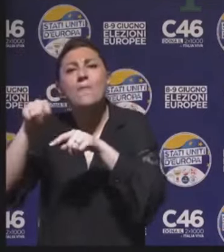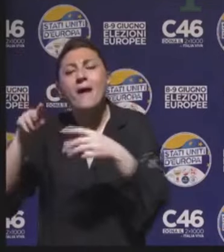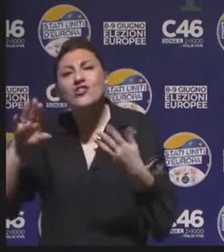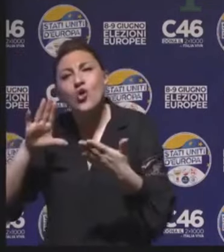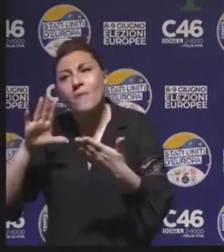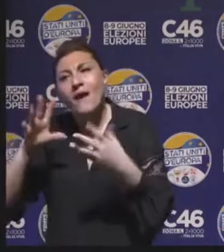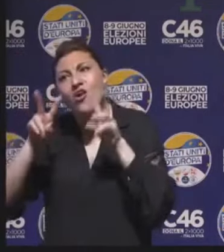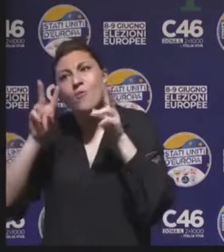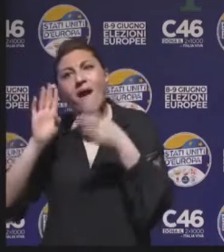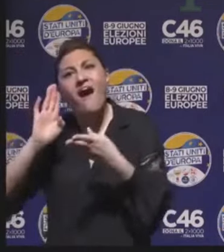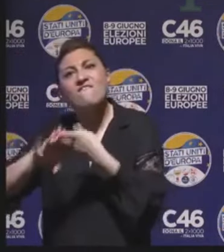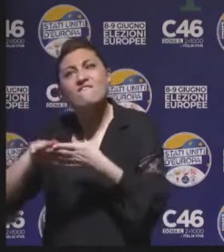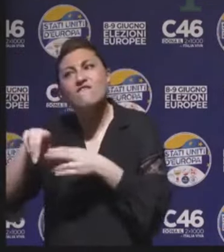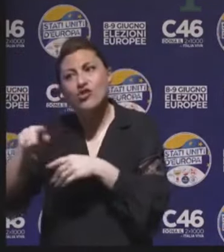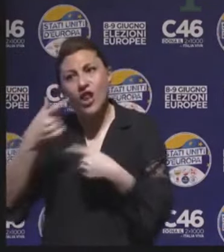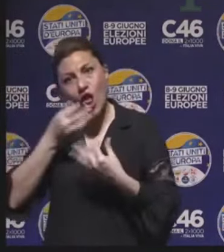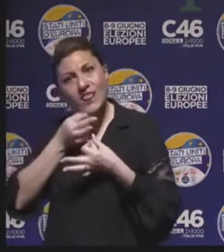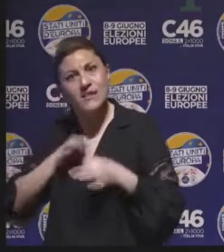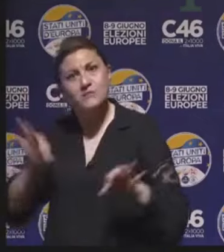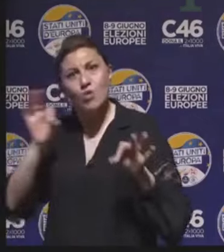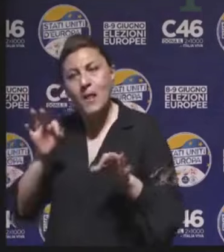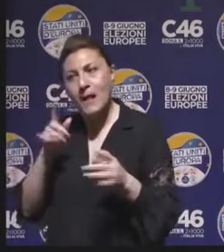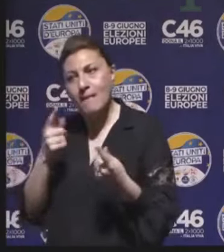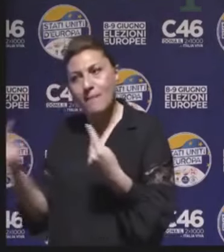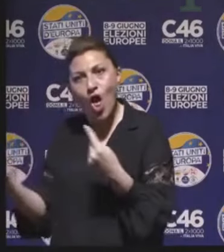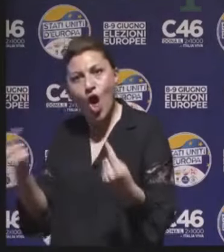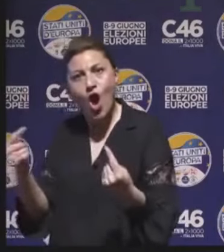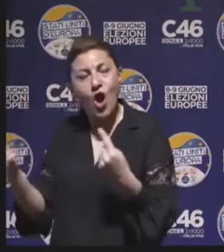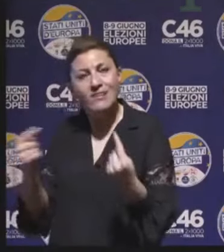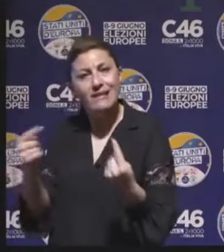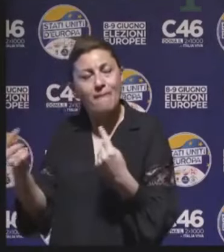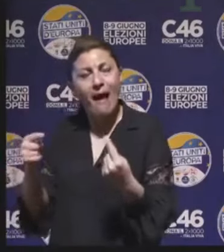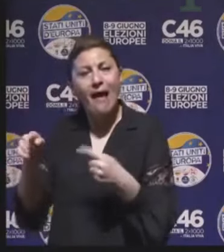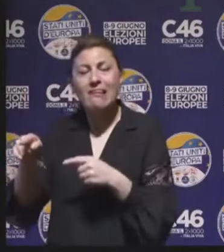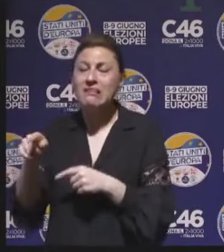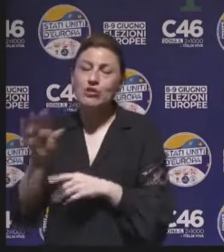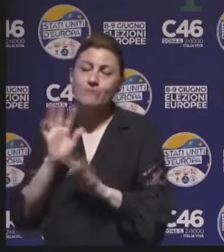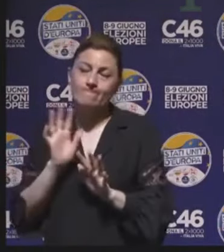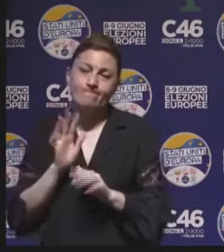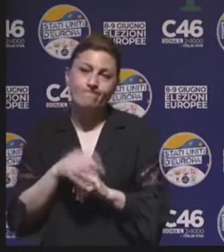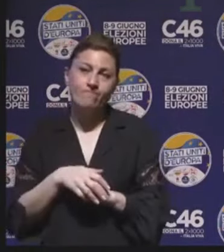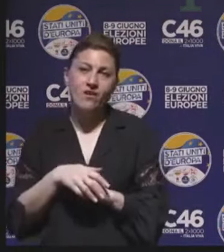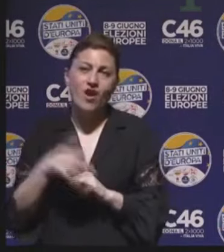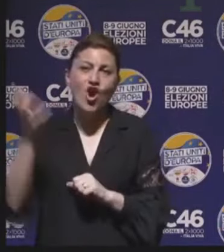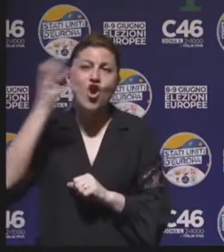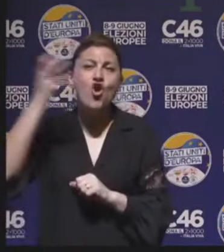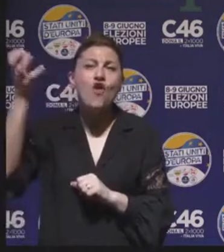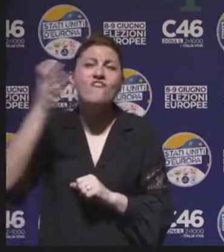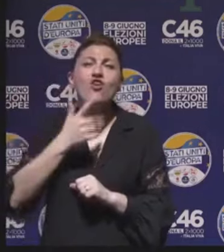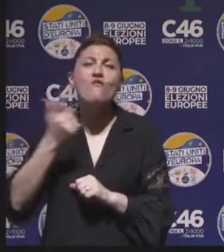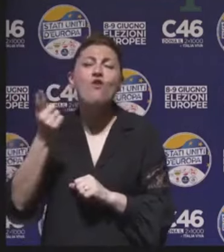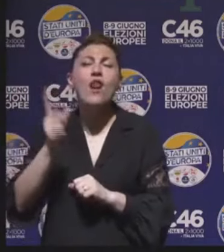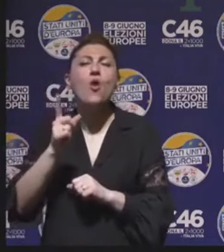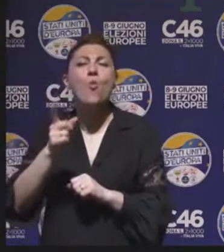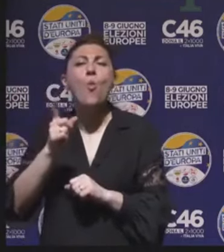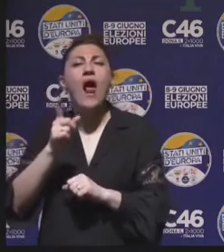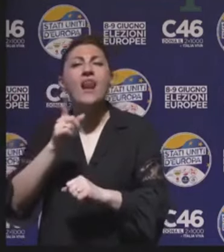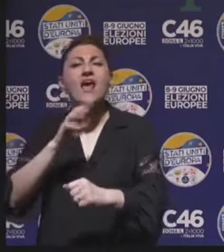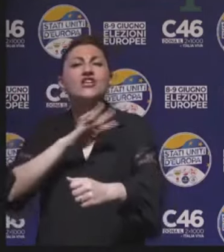confrontarci con loro gli avevamo detto ci siamo questo governo è un governo che vuole fare il sovranista in Europa e allora